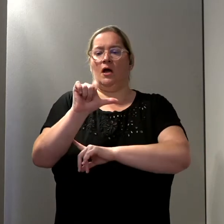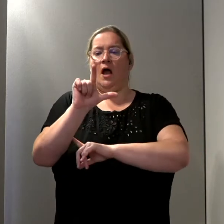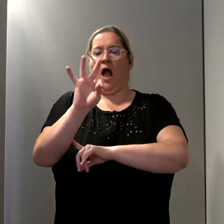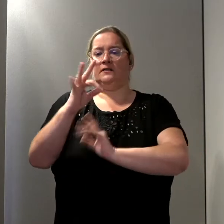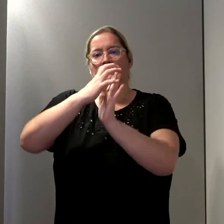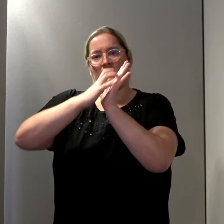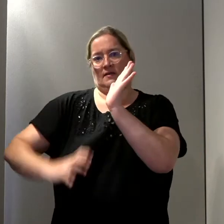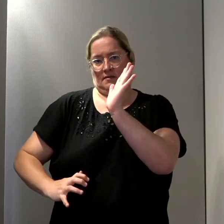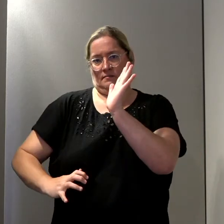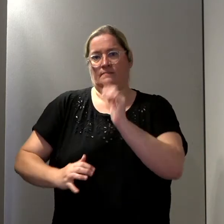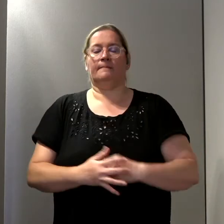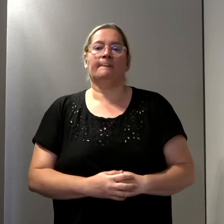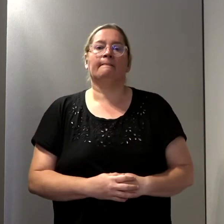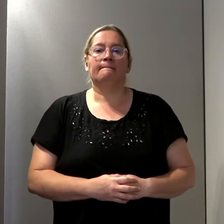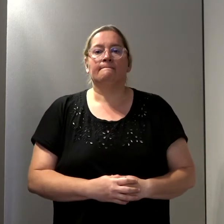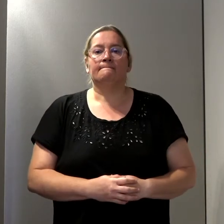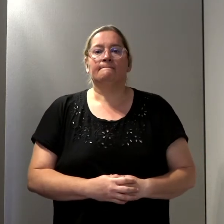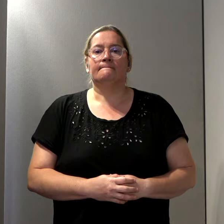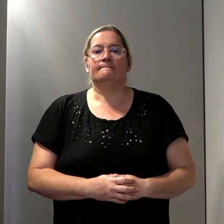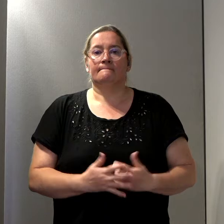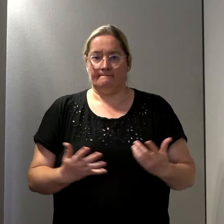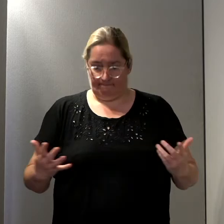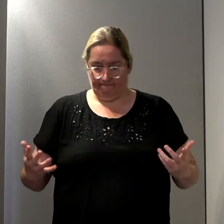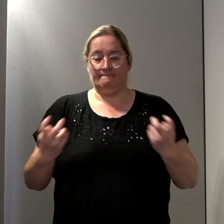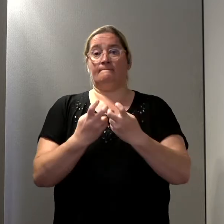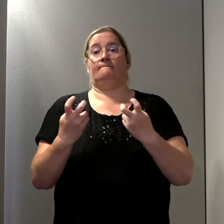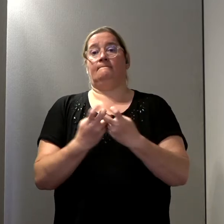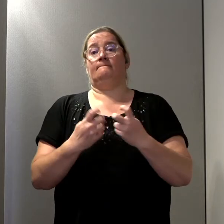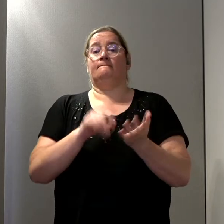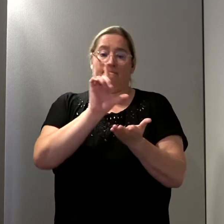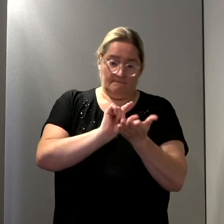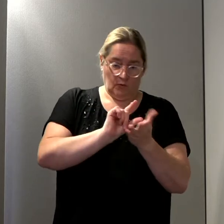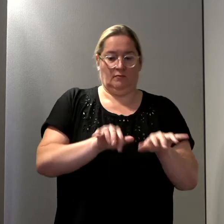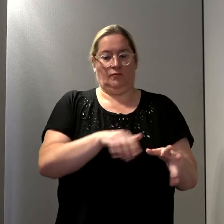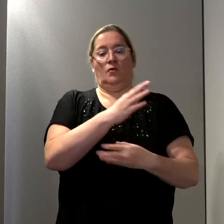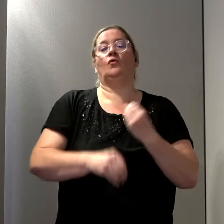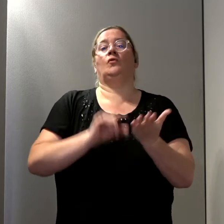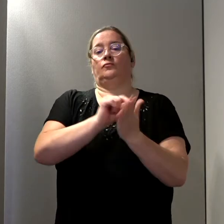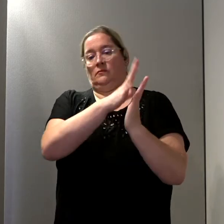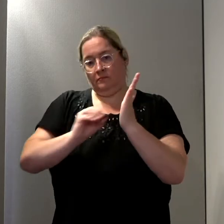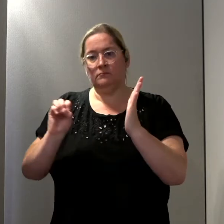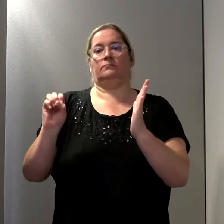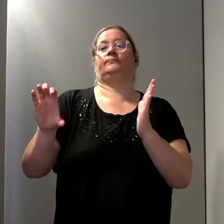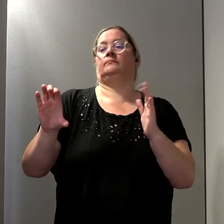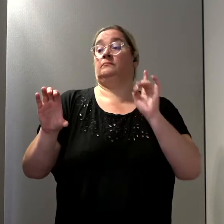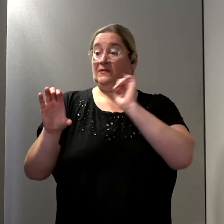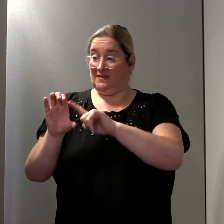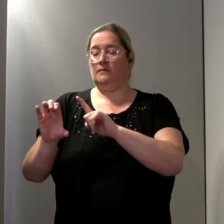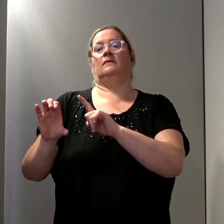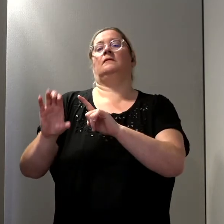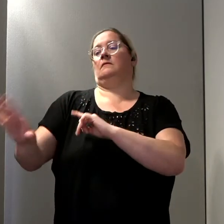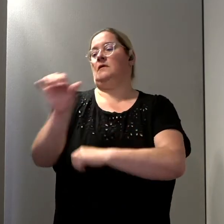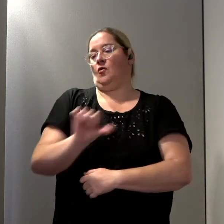@imagealttext. Et il suffit, dans une réponse au tweet ou dans un retweet, de saisir ce